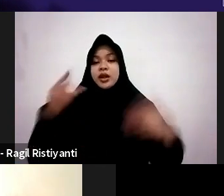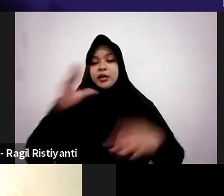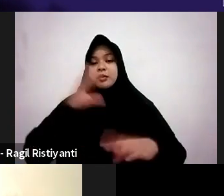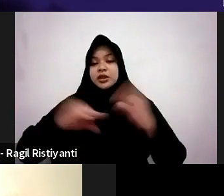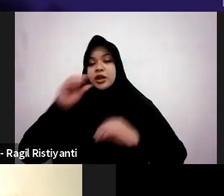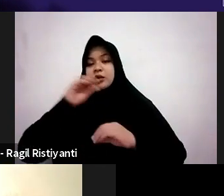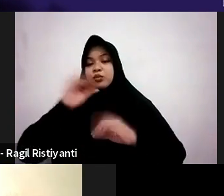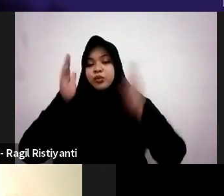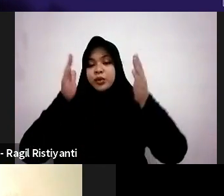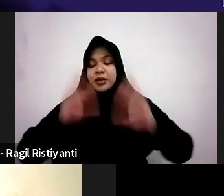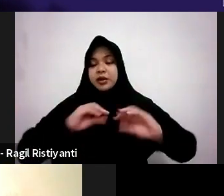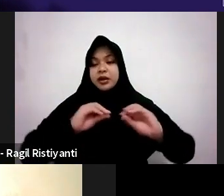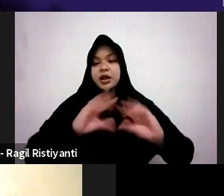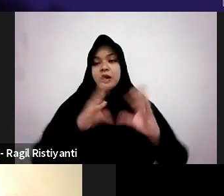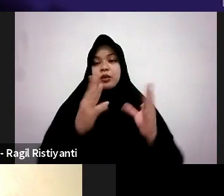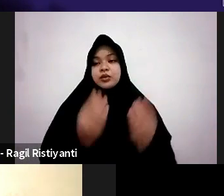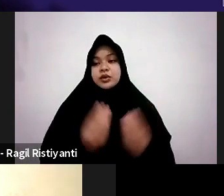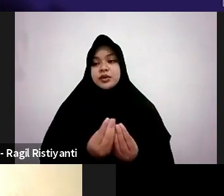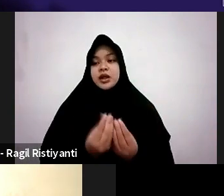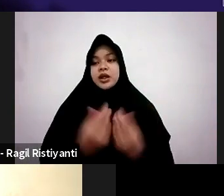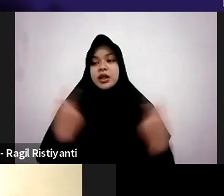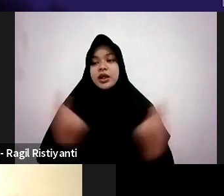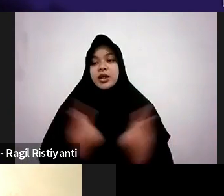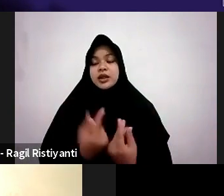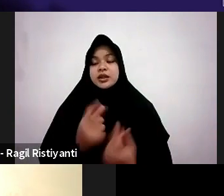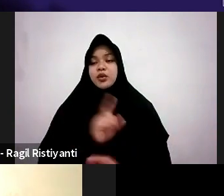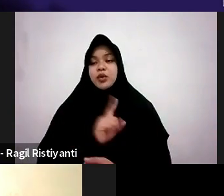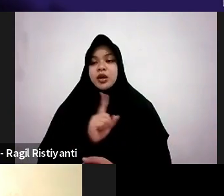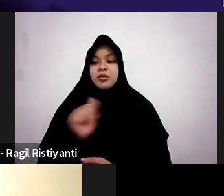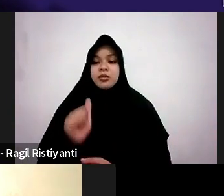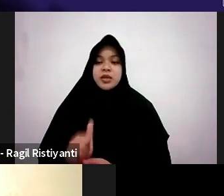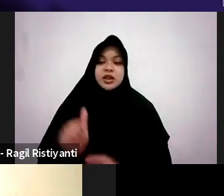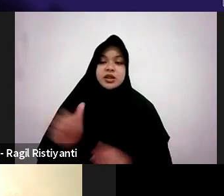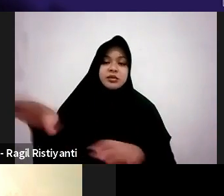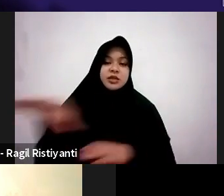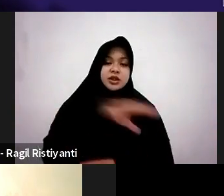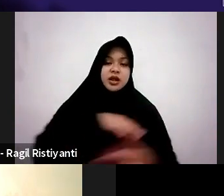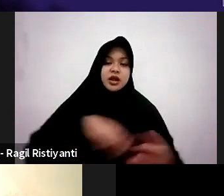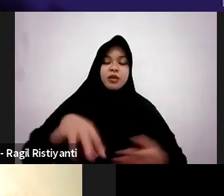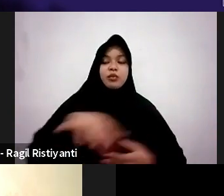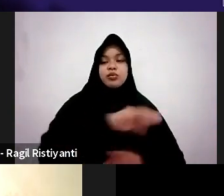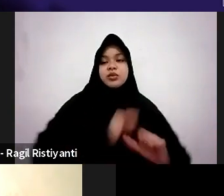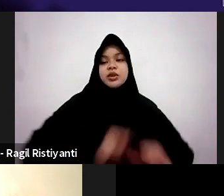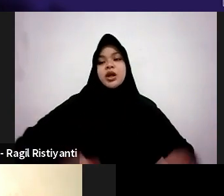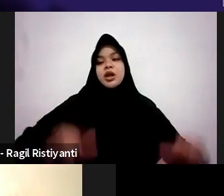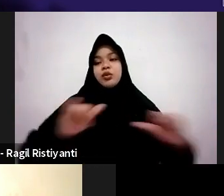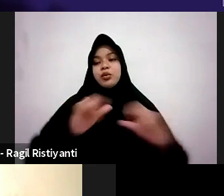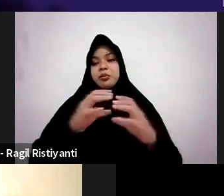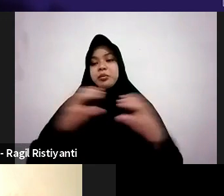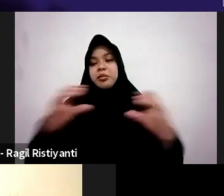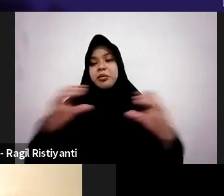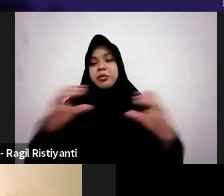hanya pendidikan inklusi tapi bagi bagaimana kita sendiri di Society gitu bisa bercampur bahan gitu akan banyak kaos